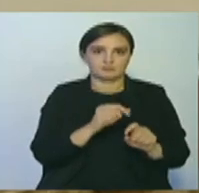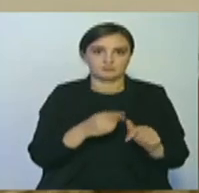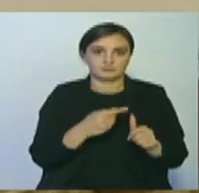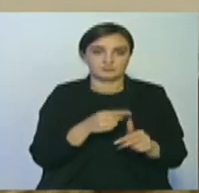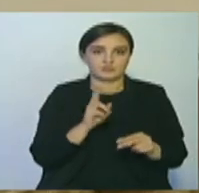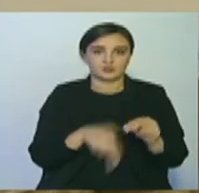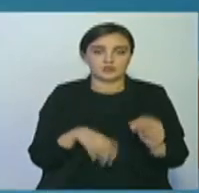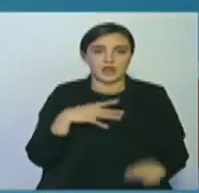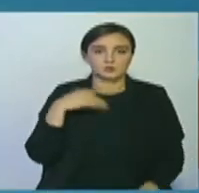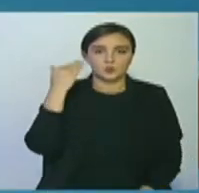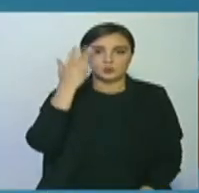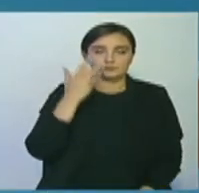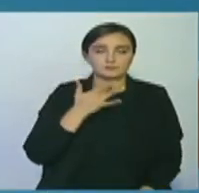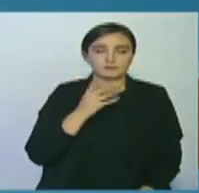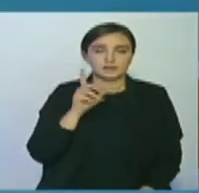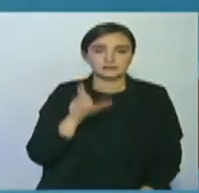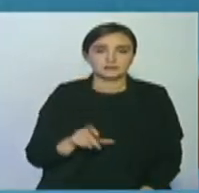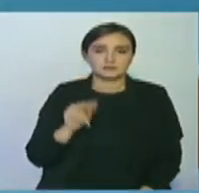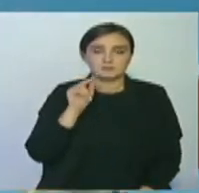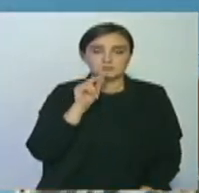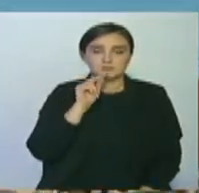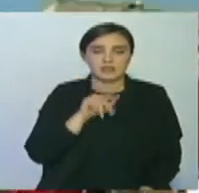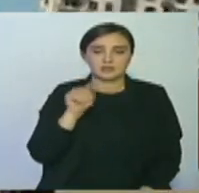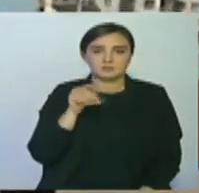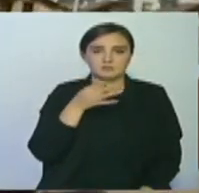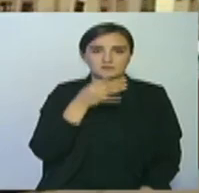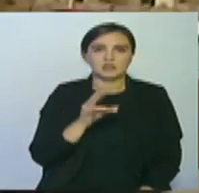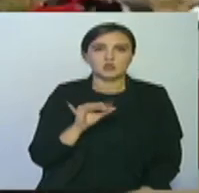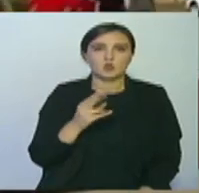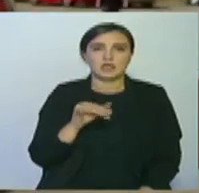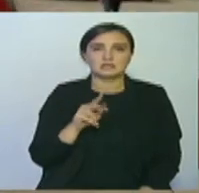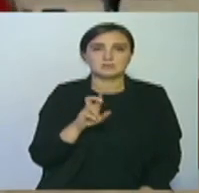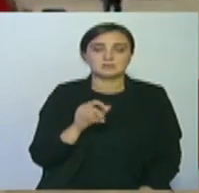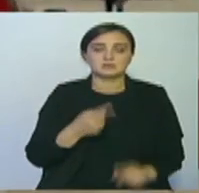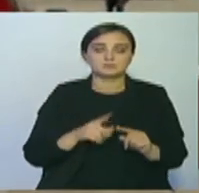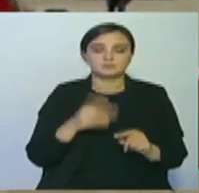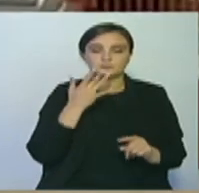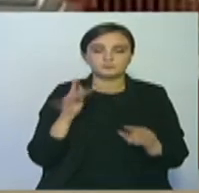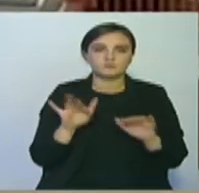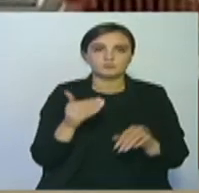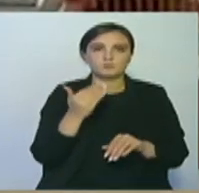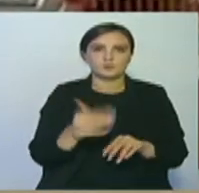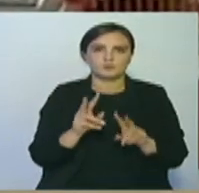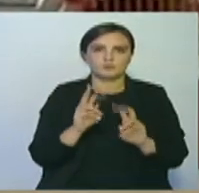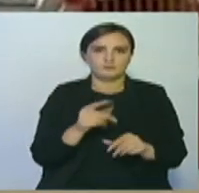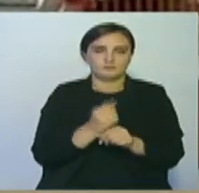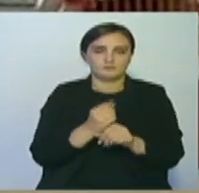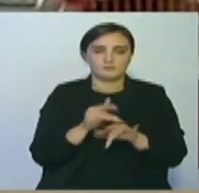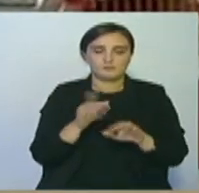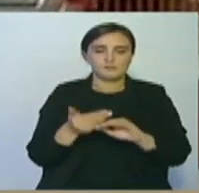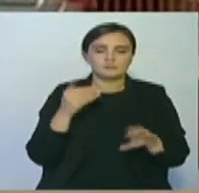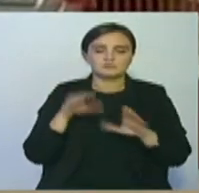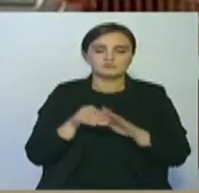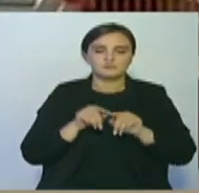ბრალდებებს პასუხობს ქართული ოცნების მერობის კანდიდატი ქალაქ რუსთავში ნინო ლაცაბიძე, აცხადებს, რომ ეს ნაციონალური მოძრაობის ხელწერაა და წინა საარჩევნო